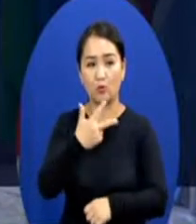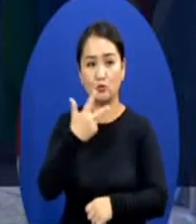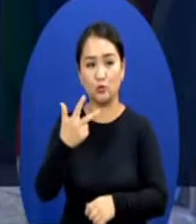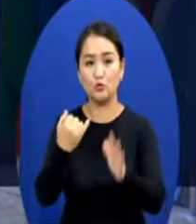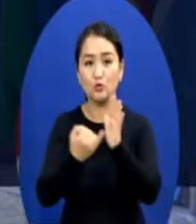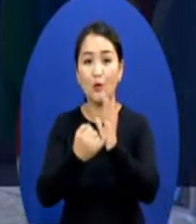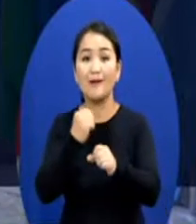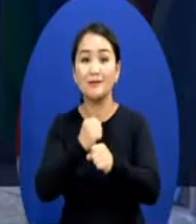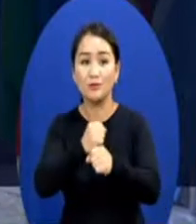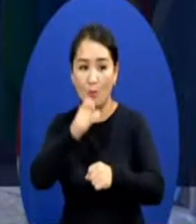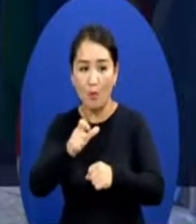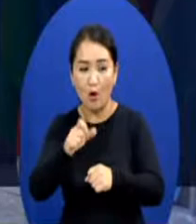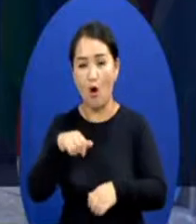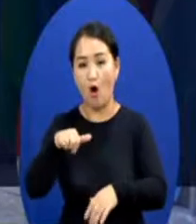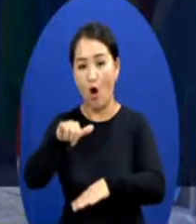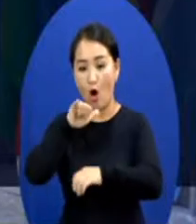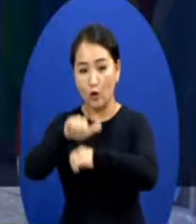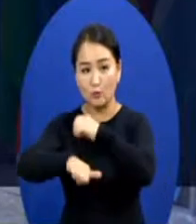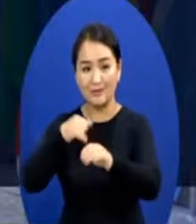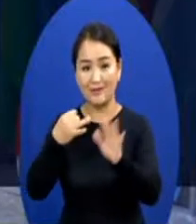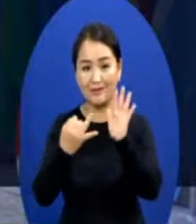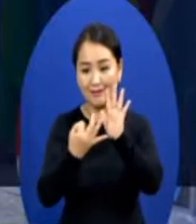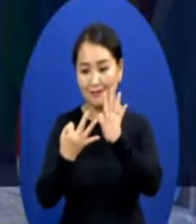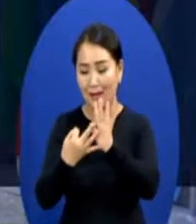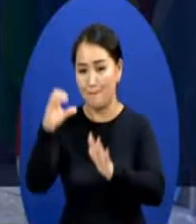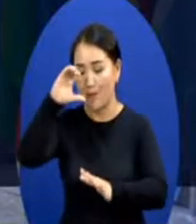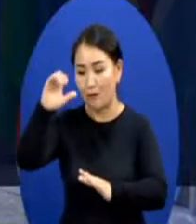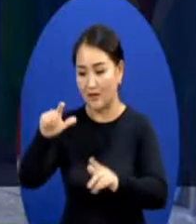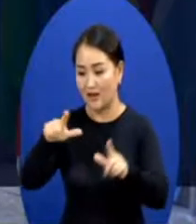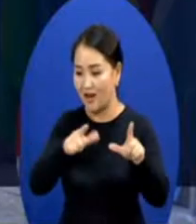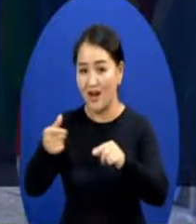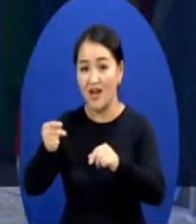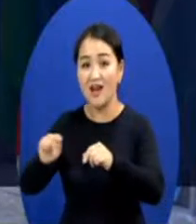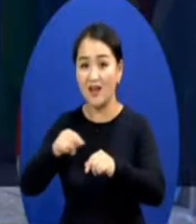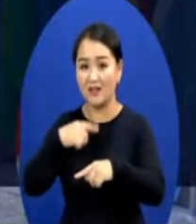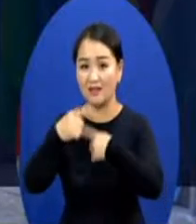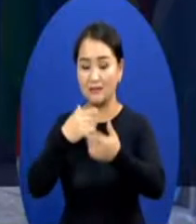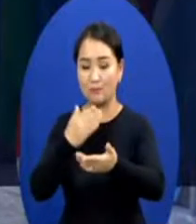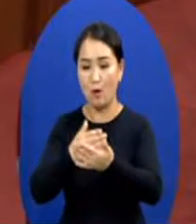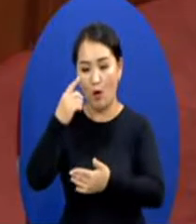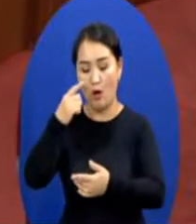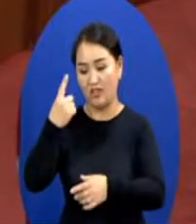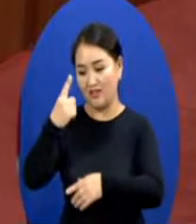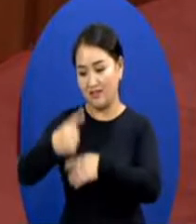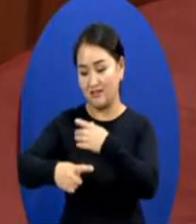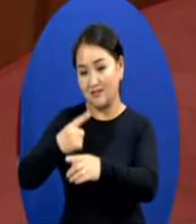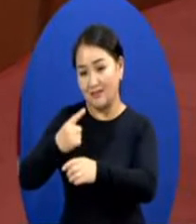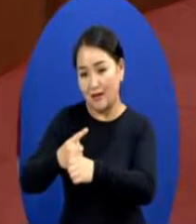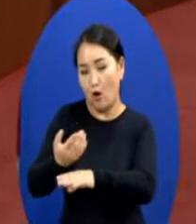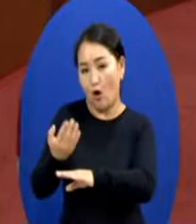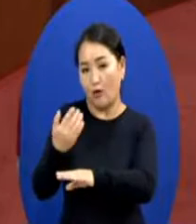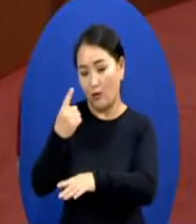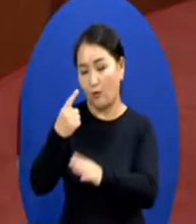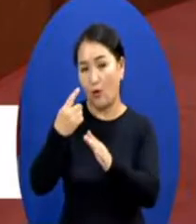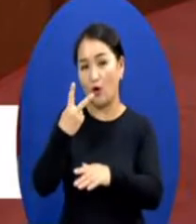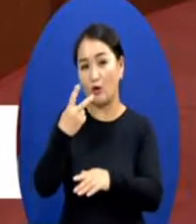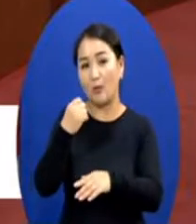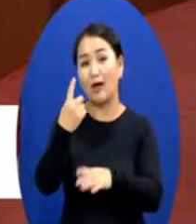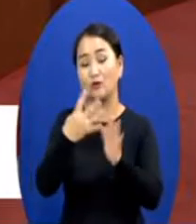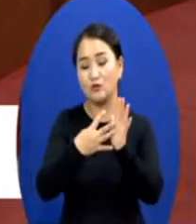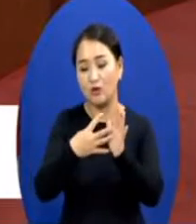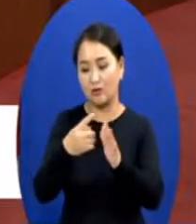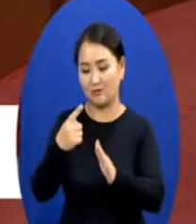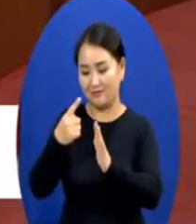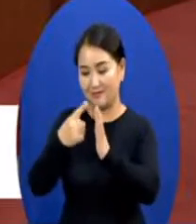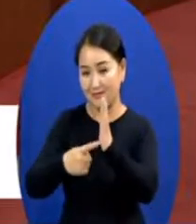ажилтнтай олон улсын 78 байгууллагатай гэрээ хэлцээртэй. За өнгөрсөн 1-р сард Монгол улс хилээ хааснаас хойш нийт албан хаагчид өндөржүүлсэн